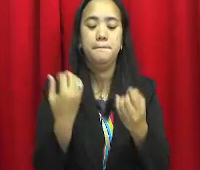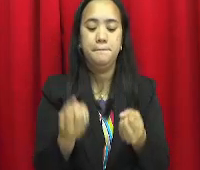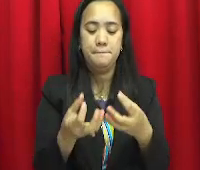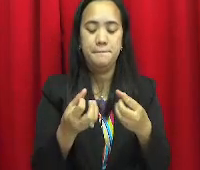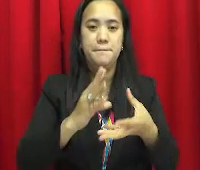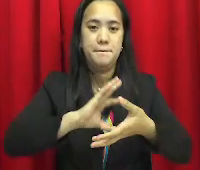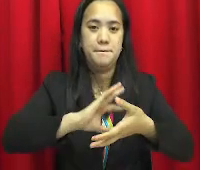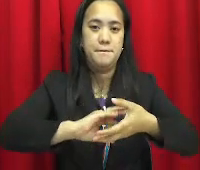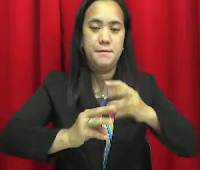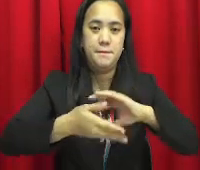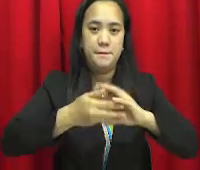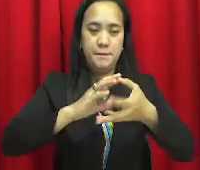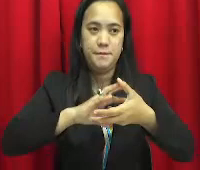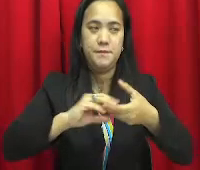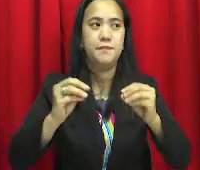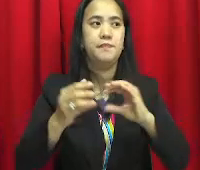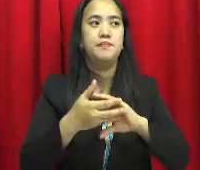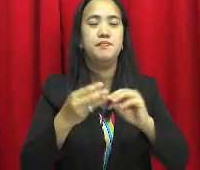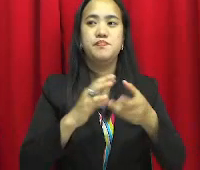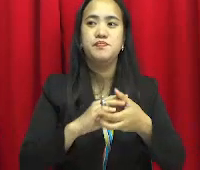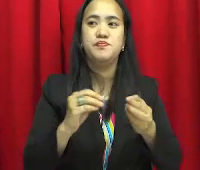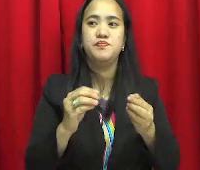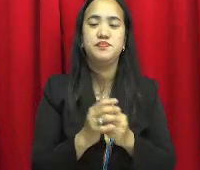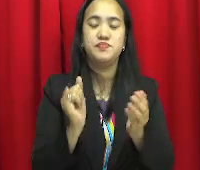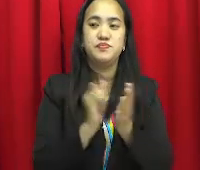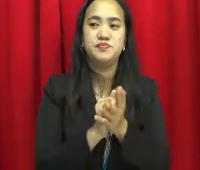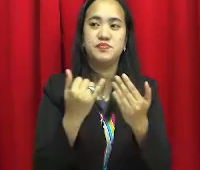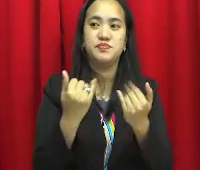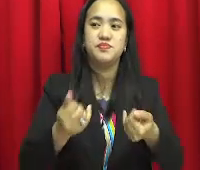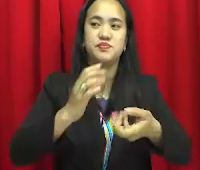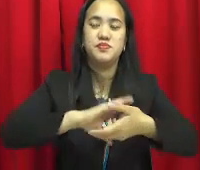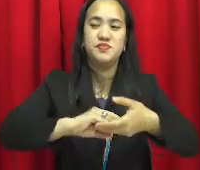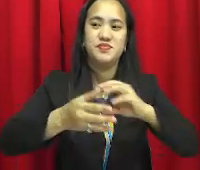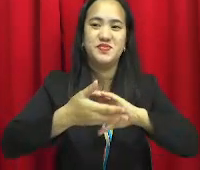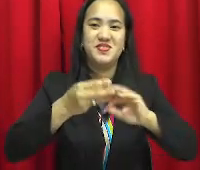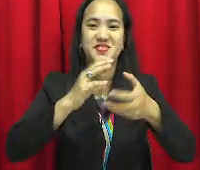natin ang magandang kwentuhan. Yeah, ng dito mga na, misis. Dito na kwentuhan. Opo.